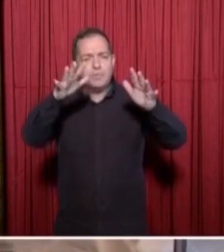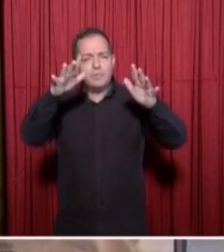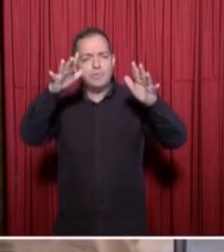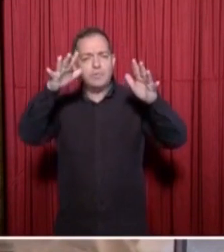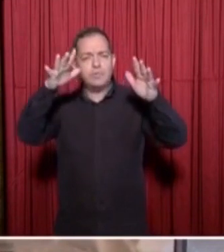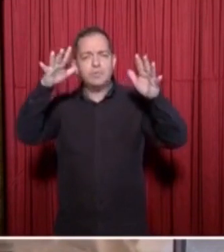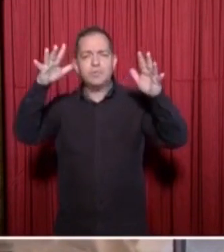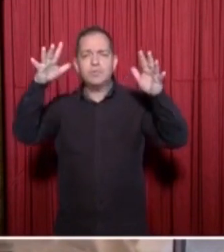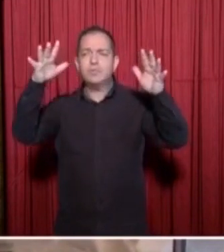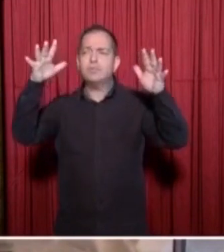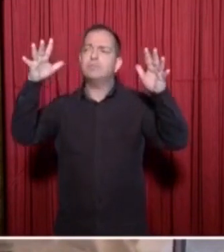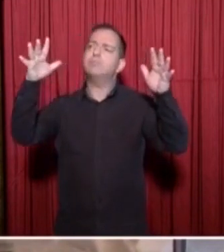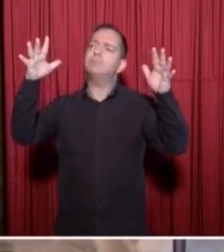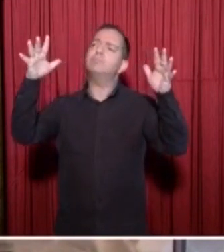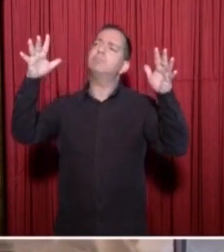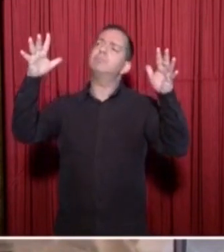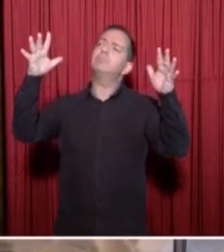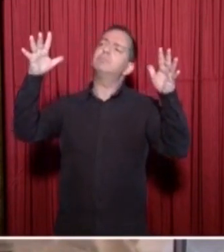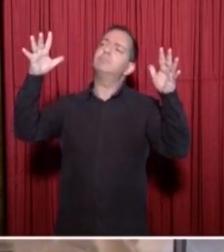σωτήρ μου και